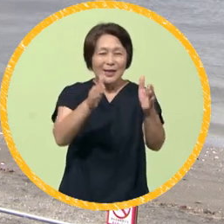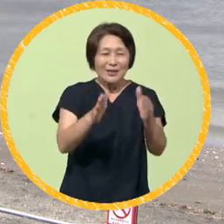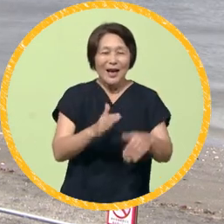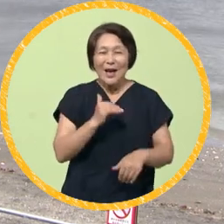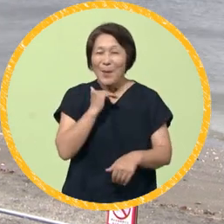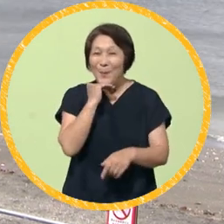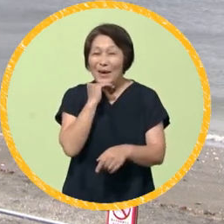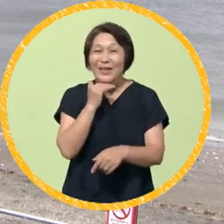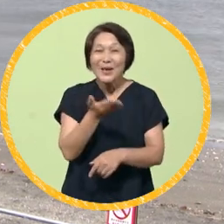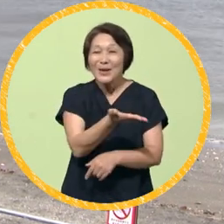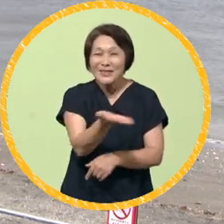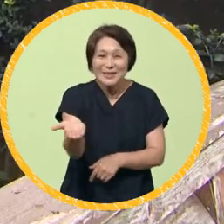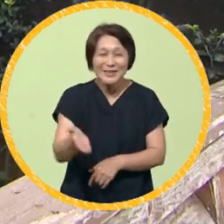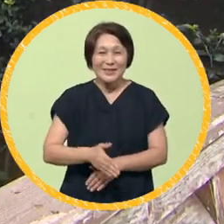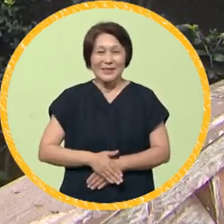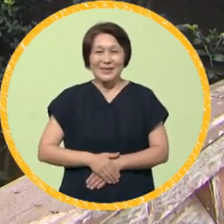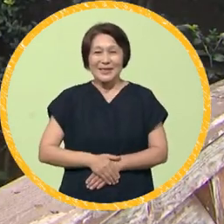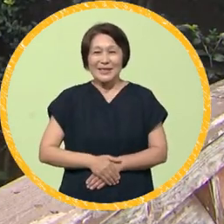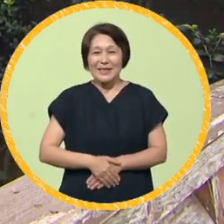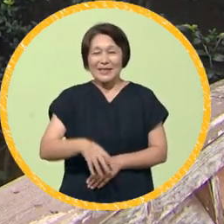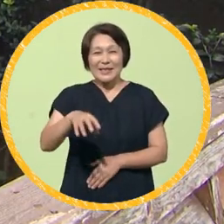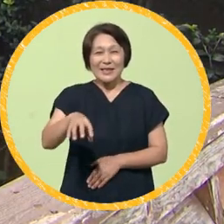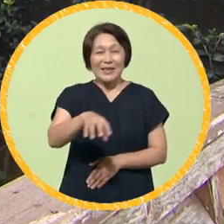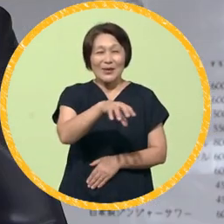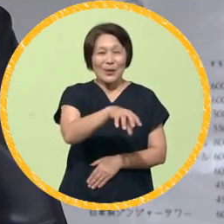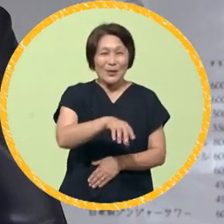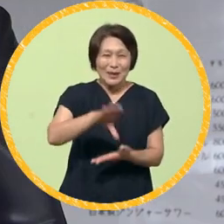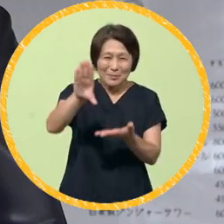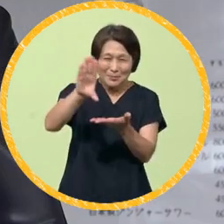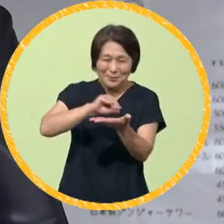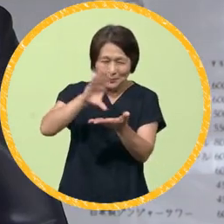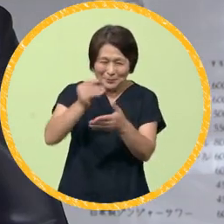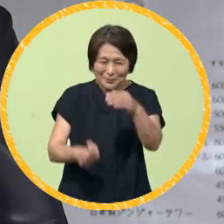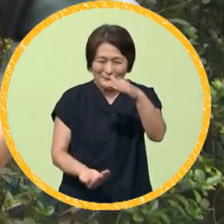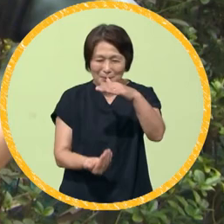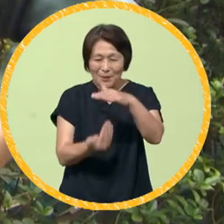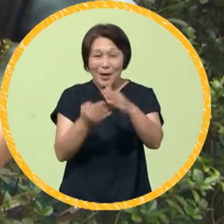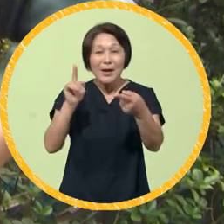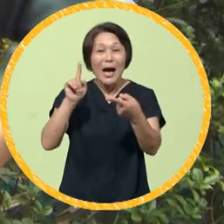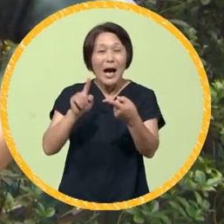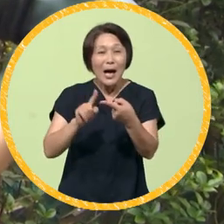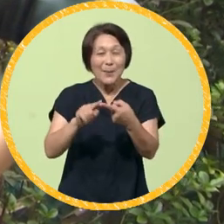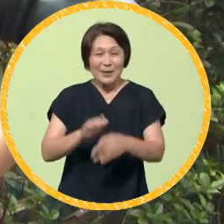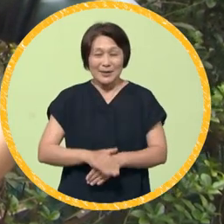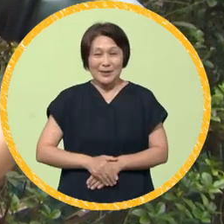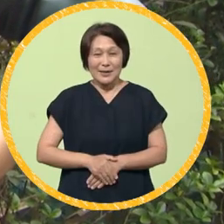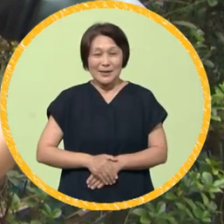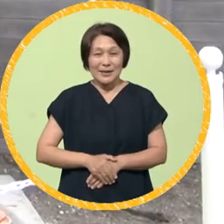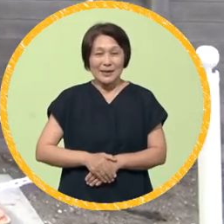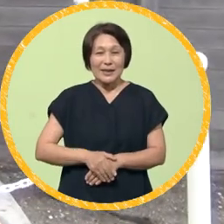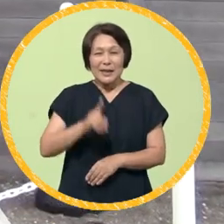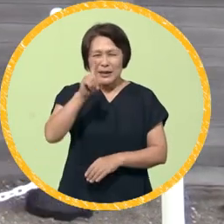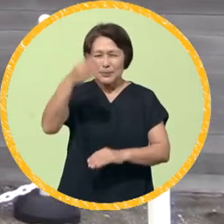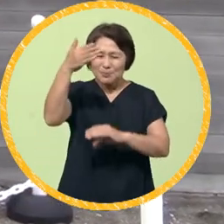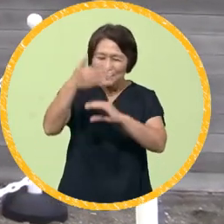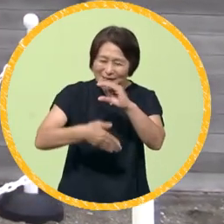くれます。至る所にインスタスポット、この夏の思い出に一枚パチ